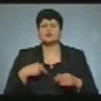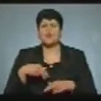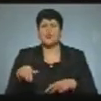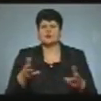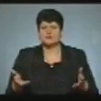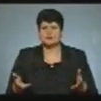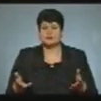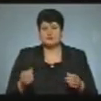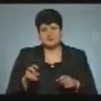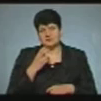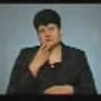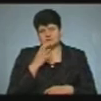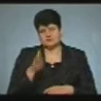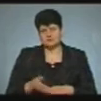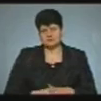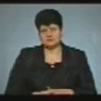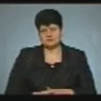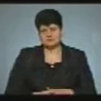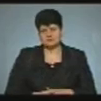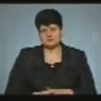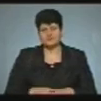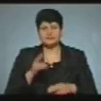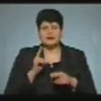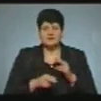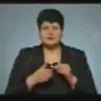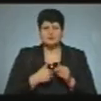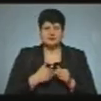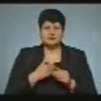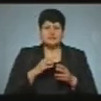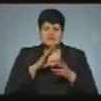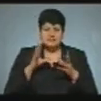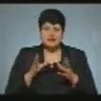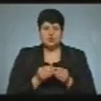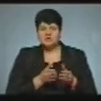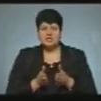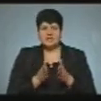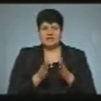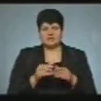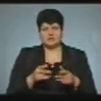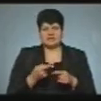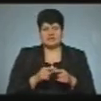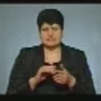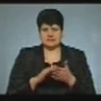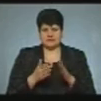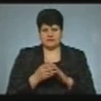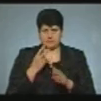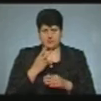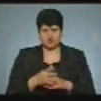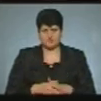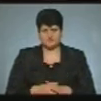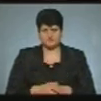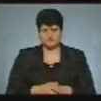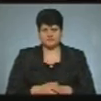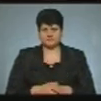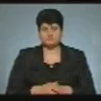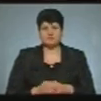ми можемо дійти до смішного. І на завершення нашого ефіру, загалом, які шляхи виходу з цієї ситуації ви бачите? В